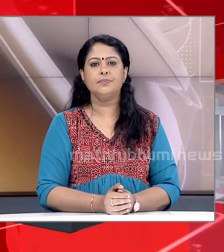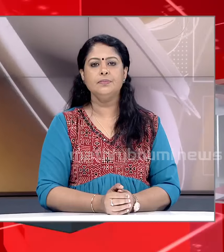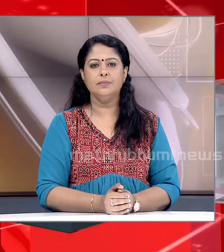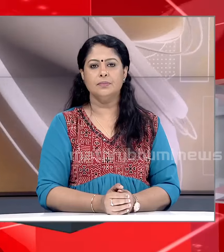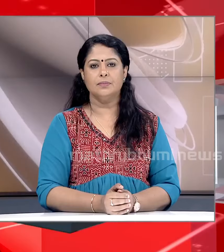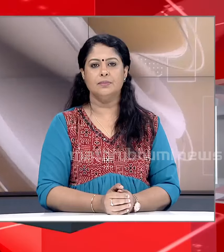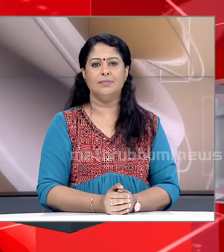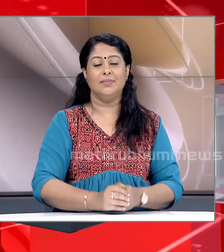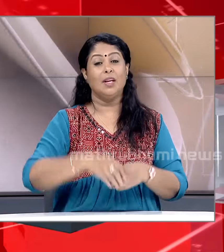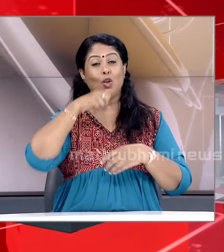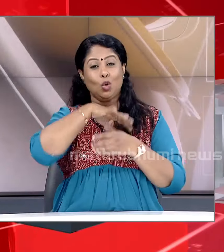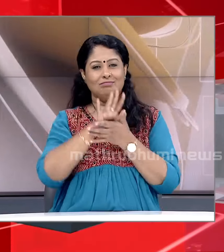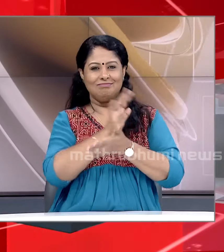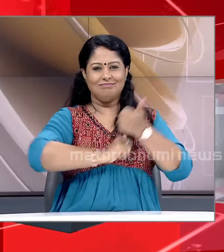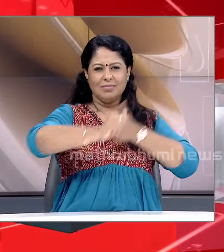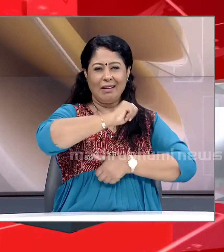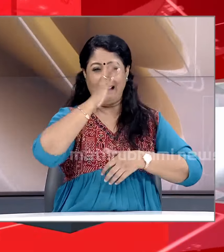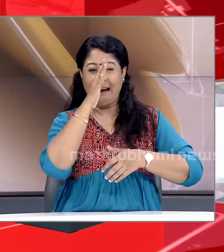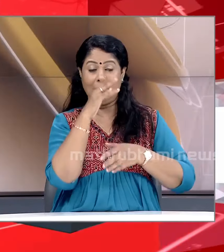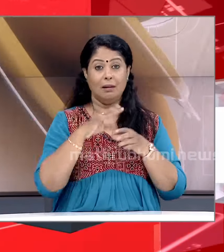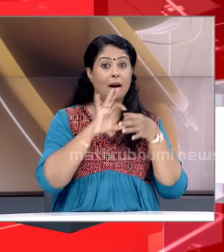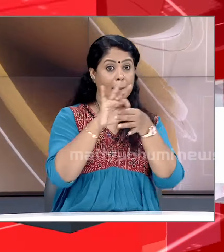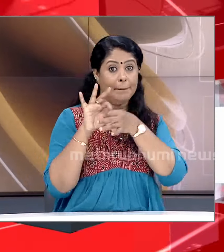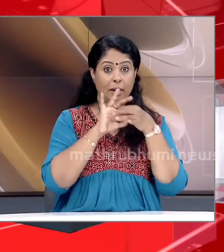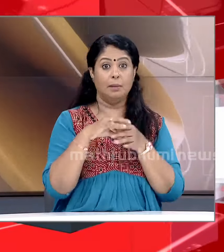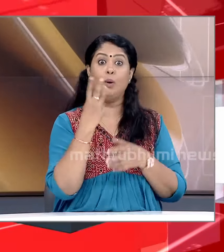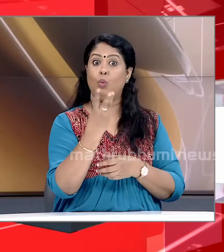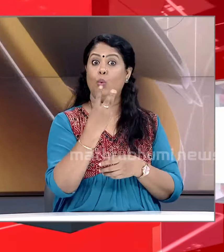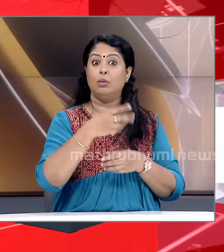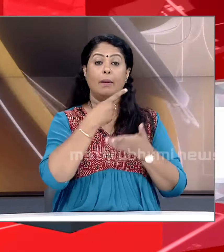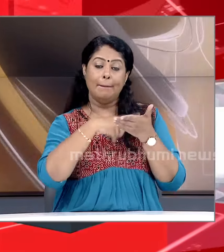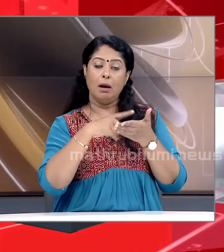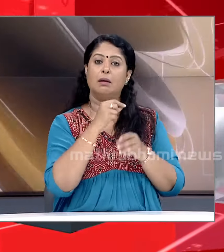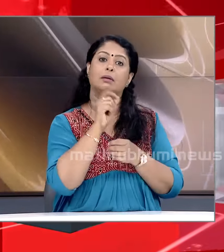കലോത്സവ വിഷയവുമായി ബന്ധപ്പെട്ട് കോഴ ആരോപണത്തിലാണ് ഇപ്പോൾ മൂന്ന് വിധികർത്താക്കളെ അറസ്റ്റ് ചെയ്തിരിക്കുന്നത്.